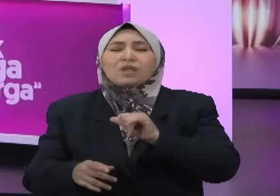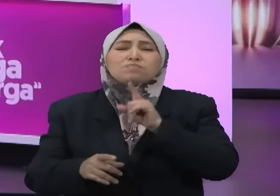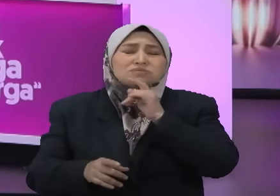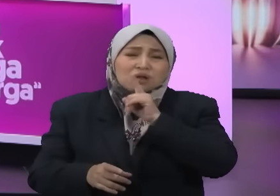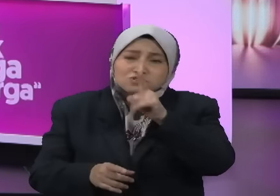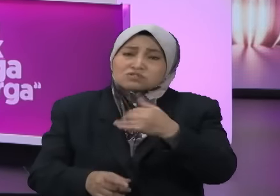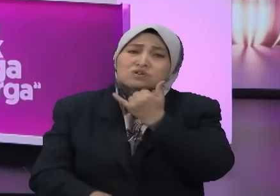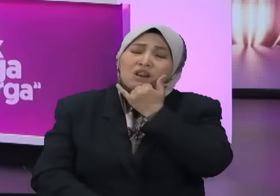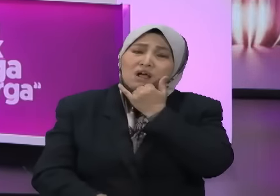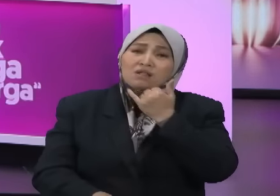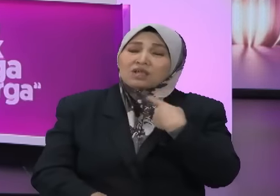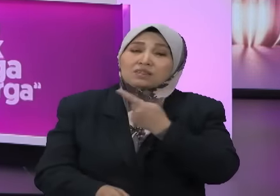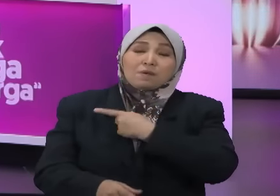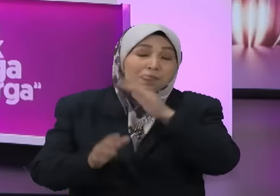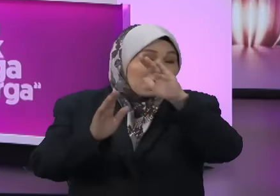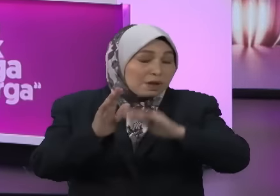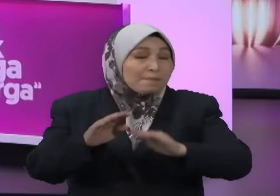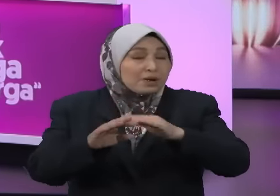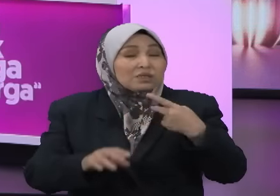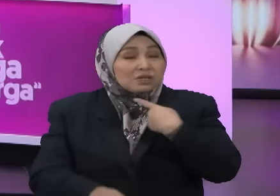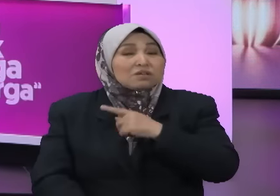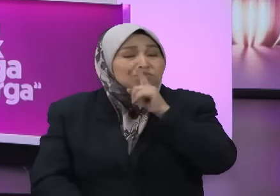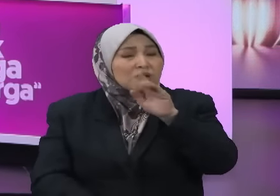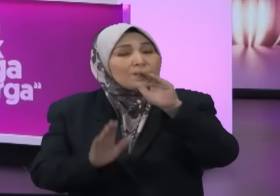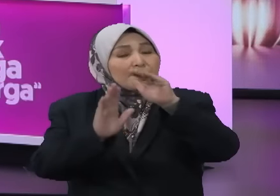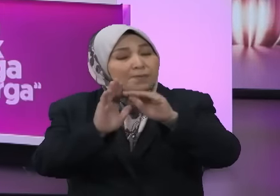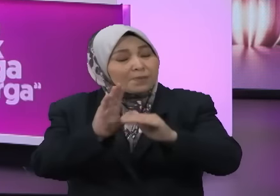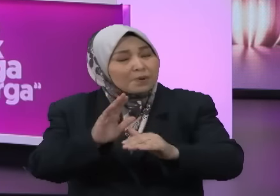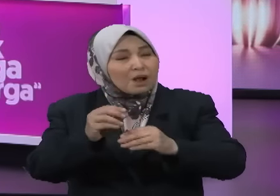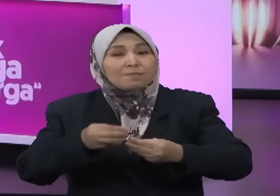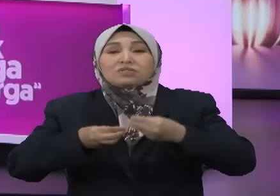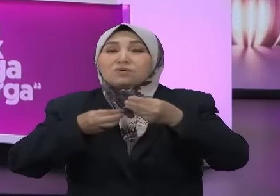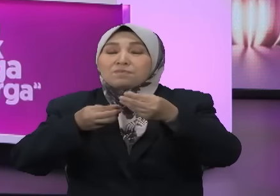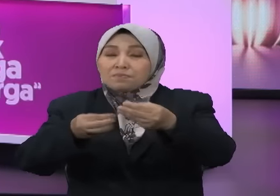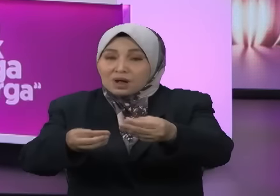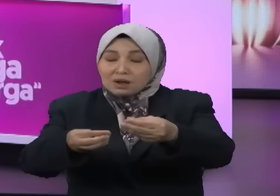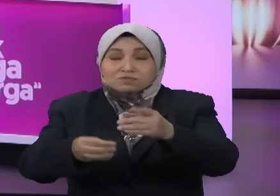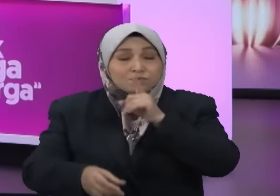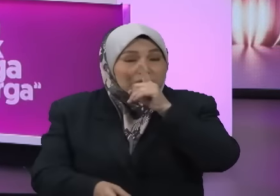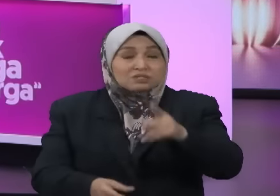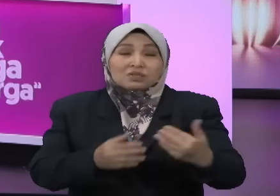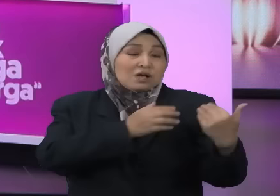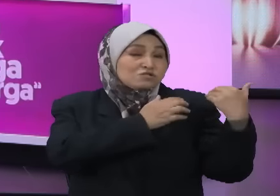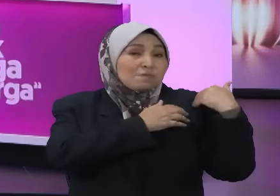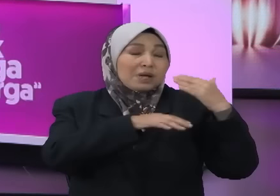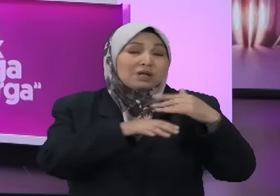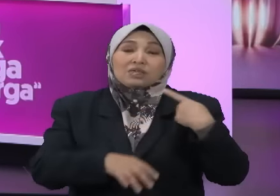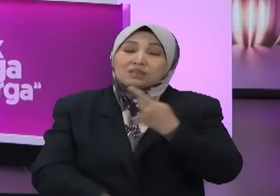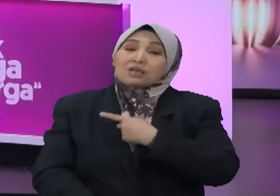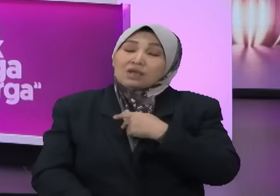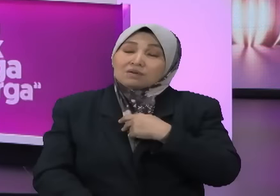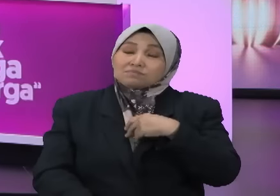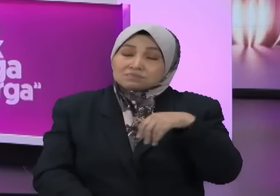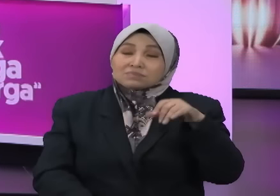salah sebenarnyaang P Kita sebenarnya kita kurang menyumbang sebenarnya tanggungjawab itu jatuh kepada kita yang celik